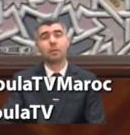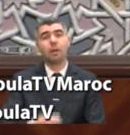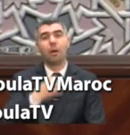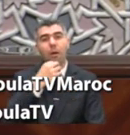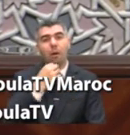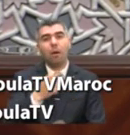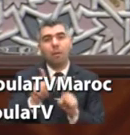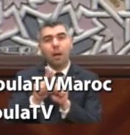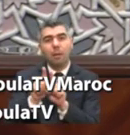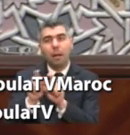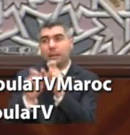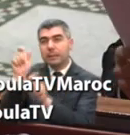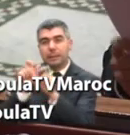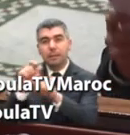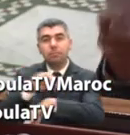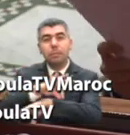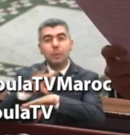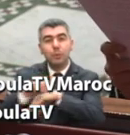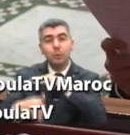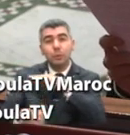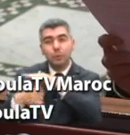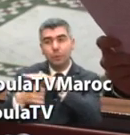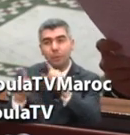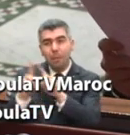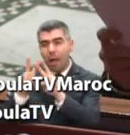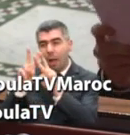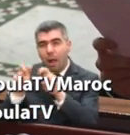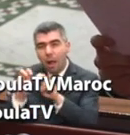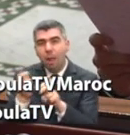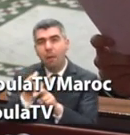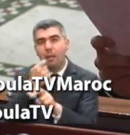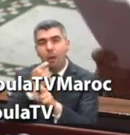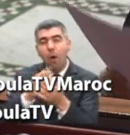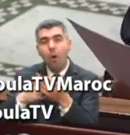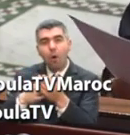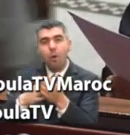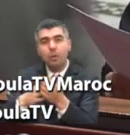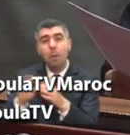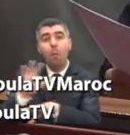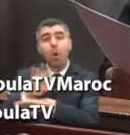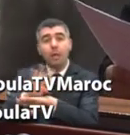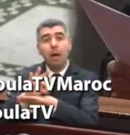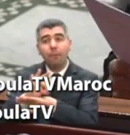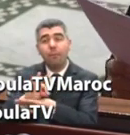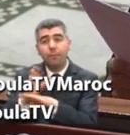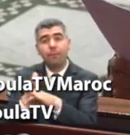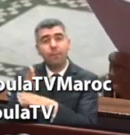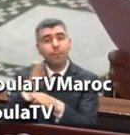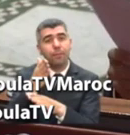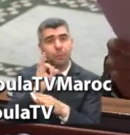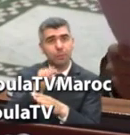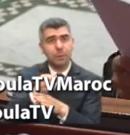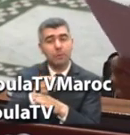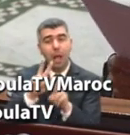المصدر الوطني ديال مراقبه الدواء خدامين حنا الان كنعززوه بالموارد البشريه باش نقويو الدور ديالو، ثم كذلك الرخص المؤقته